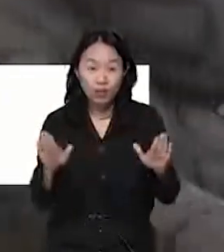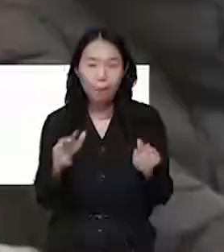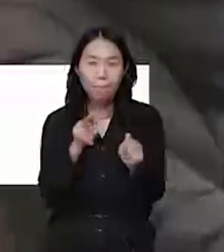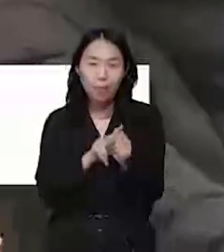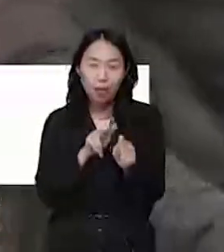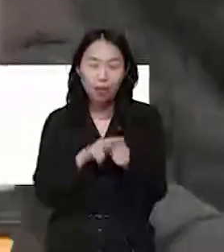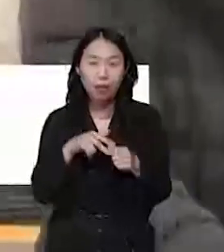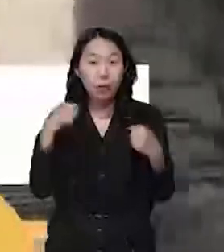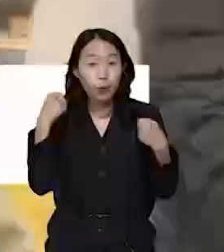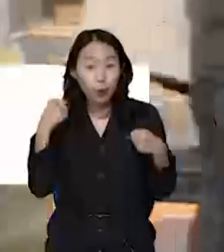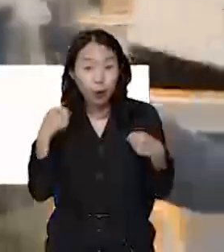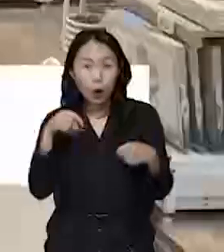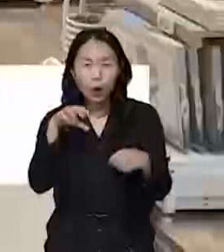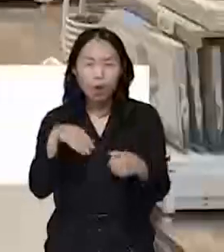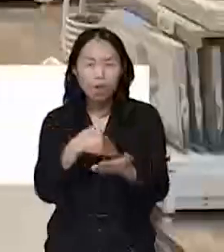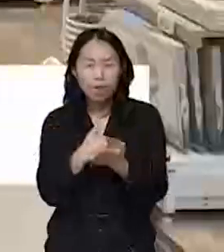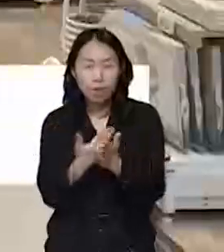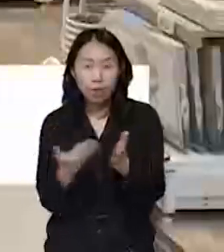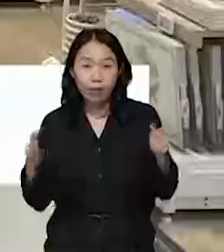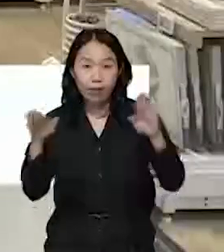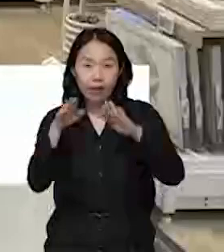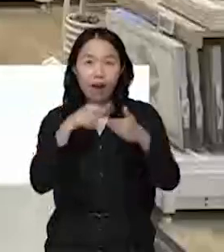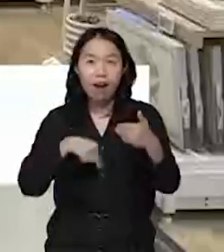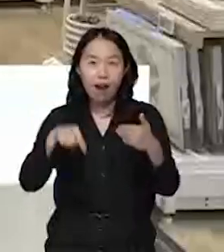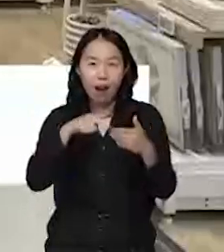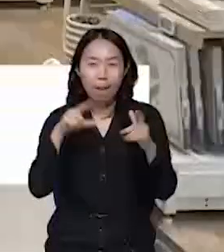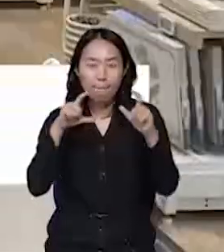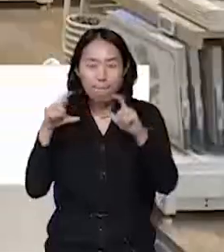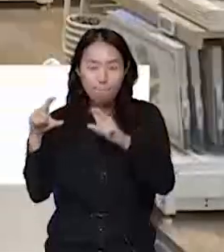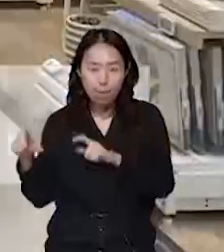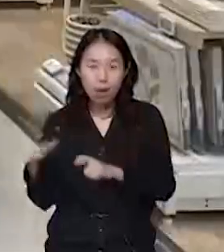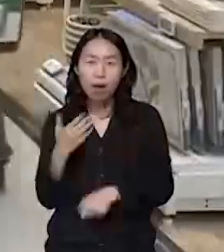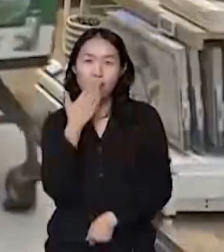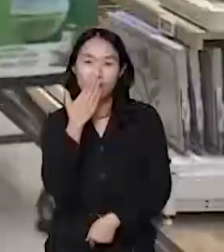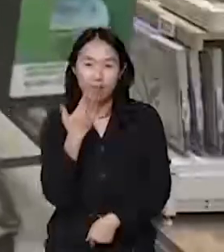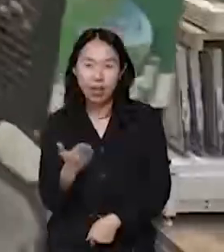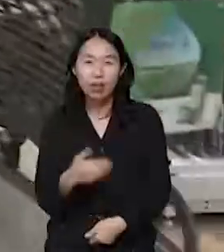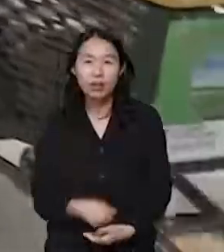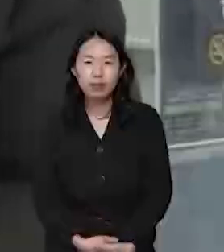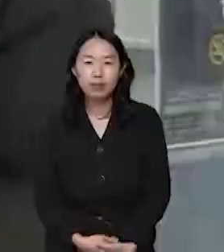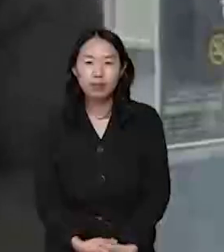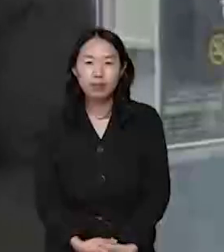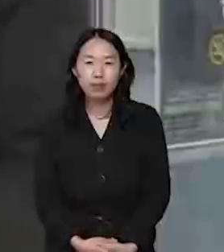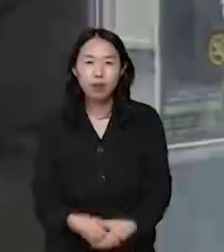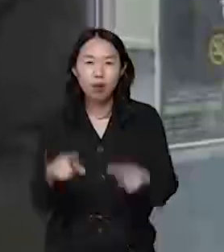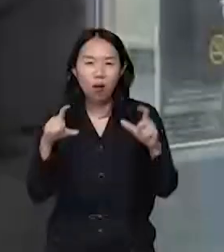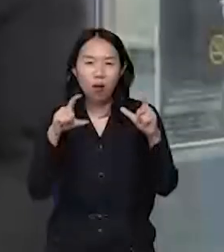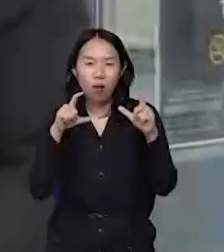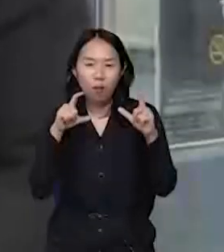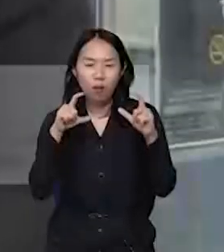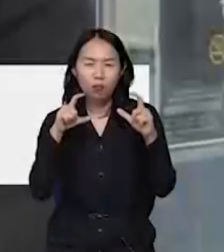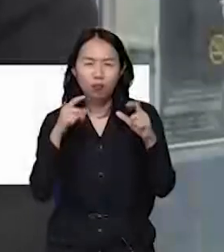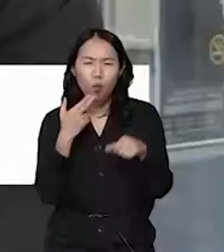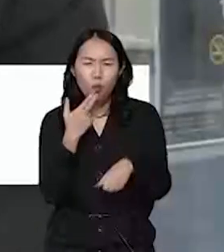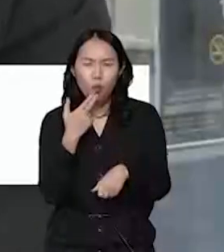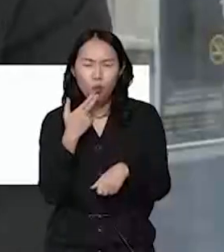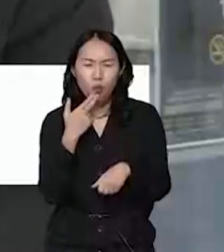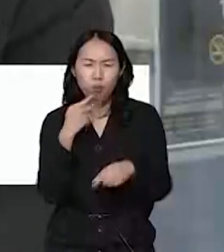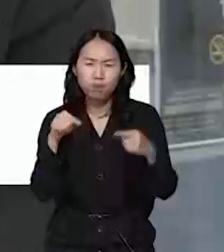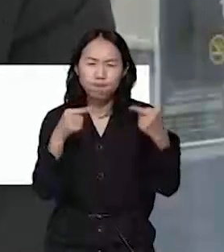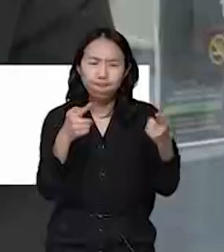마트와 공연장 등 대부분의 실내 시설에서 마스크를 벗을 수 있게 됐습니다. 마스크 없어서 못 들어온 적도